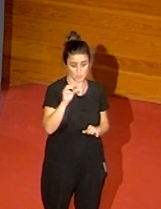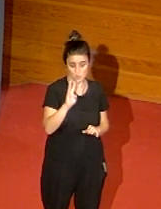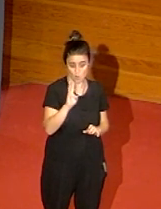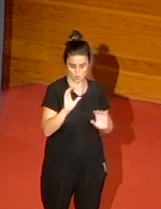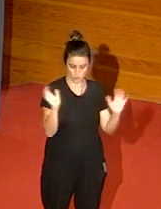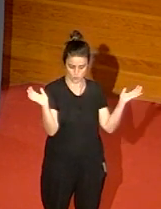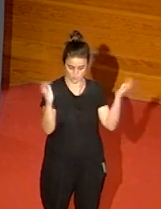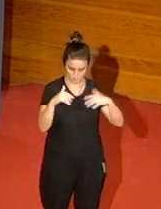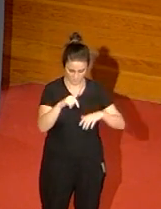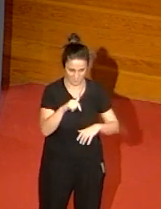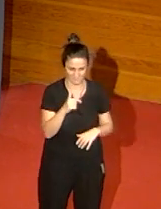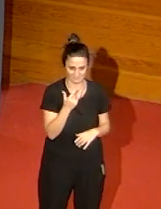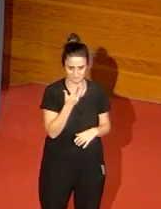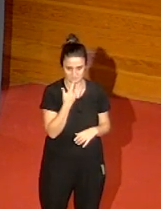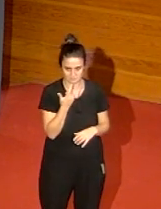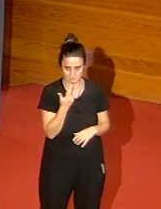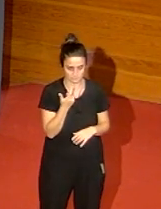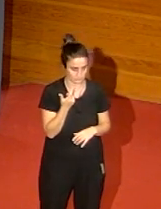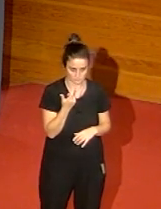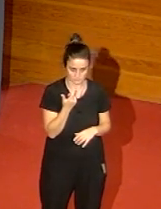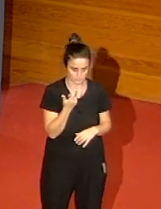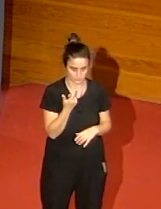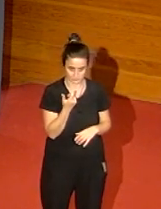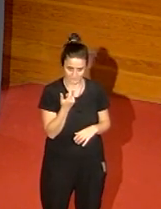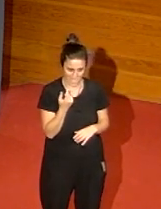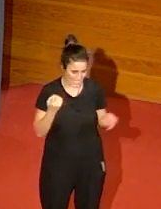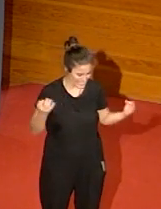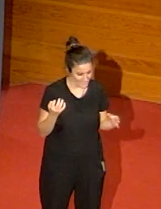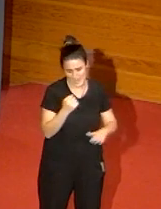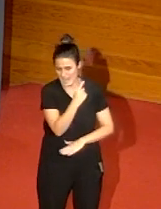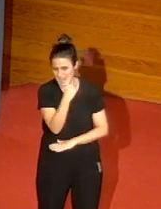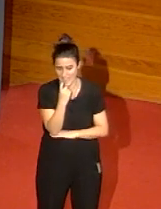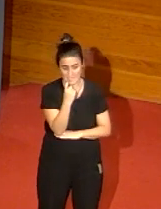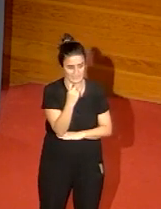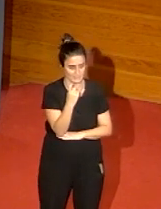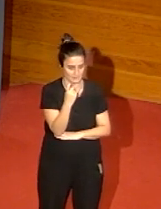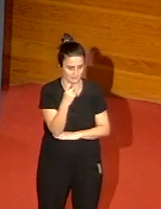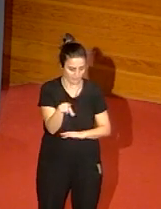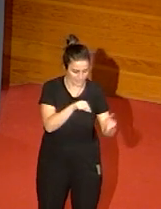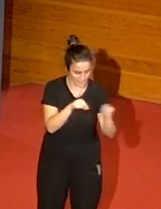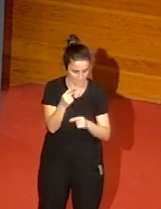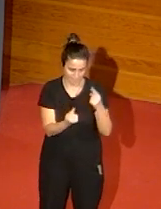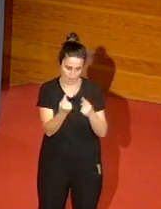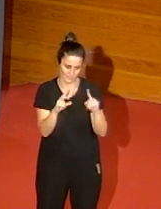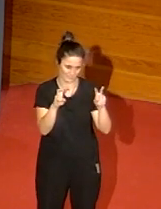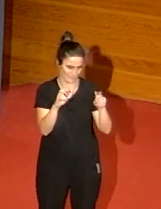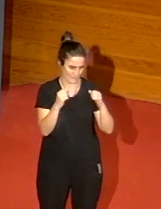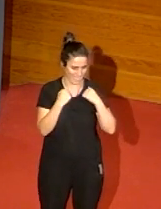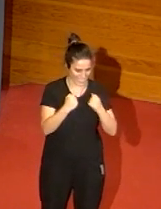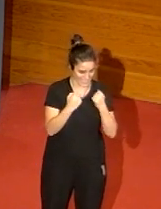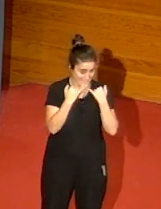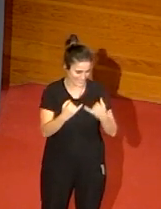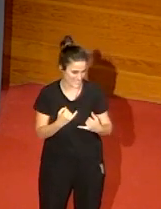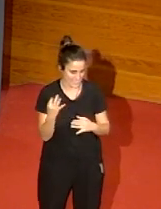ziguten ezinbestekoa zela, hila ala bizikoa zela, erabaki batzuk hartzea, energiaren inguruan,